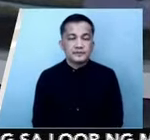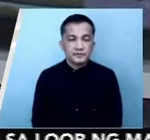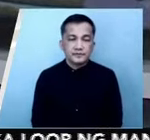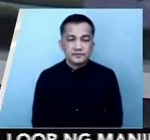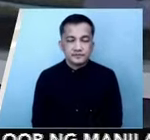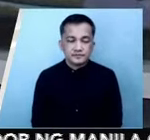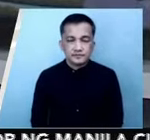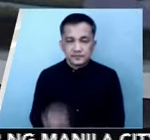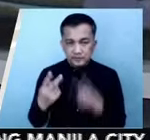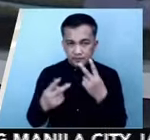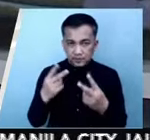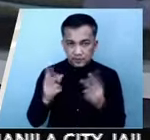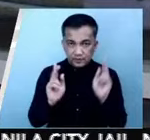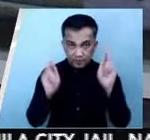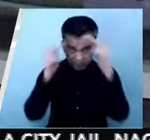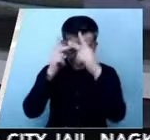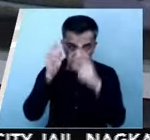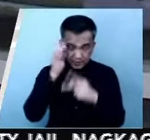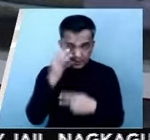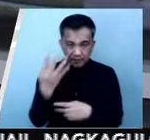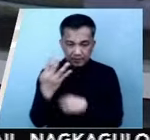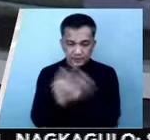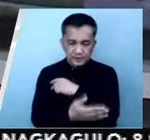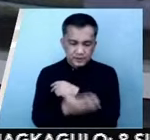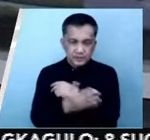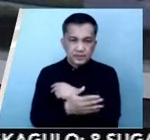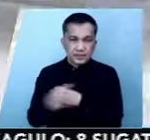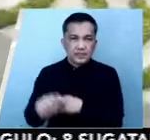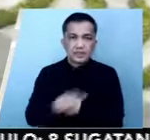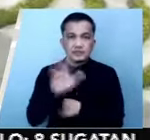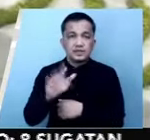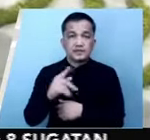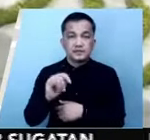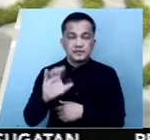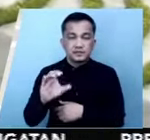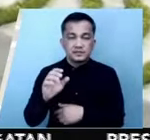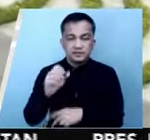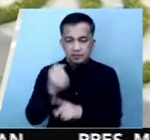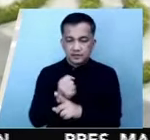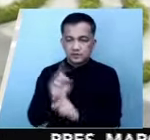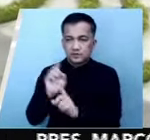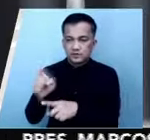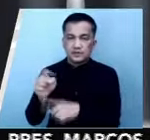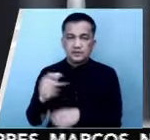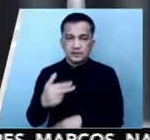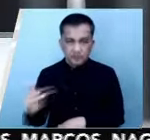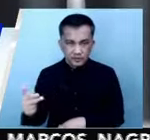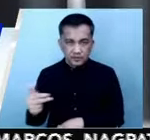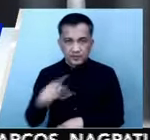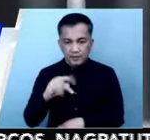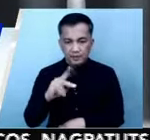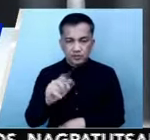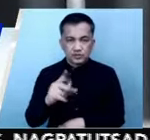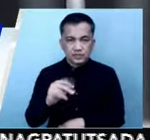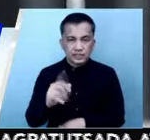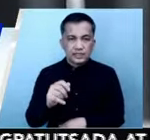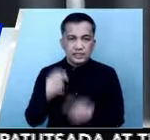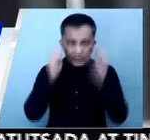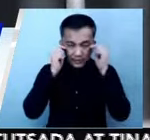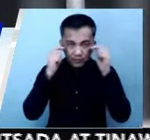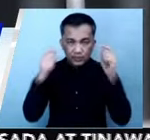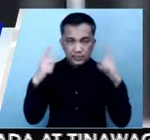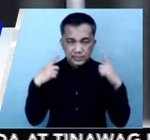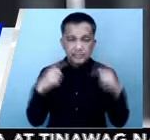Bibisita si Pope Francis sa apat na bansa sa Asia-Pacific sa Setyembre. Pupunta siya sa Indonesia, Papua New Guinea, Timor-Leste at